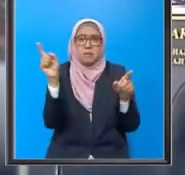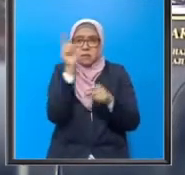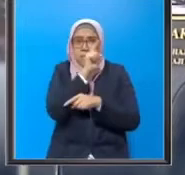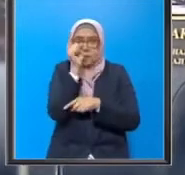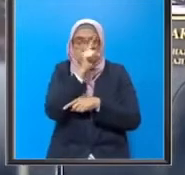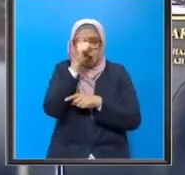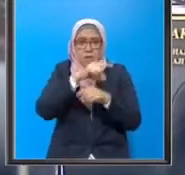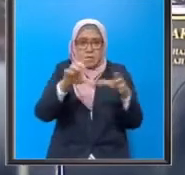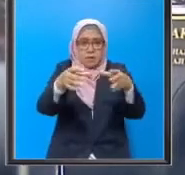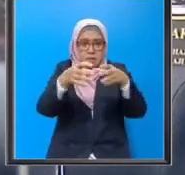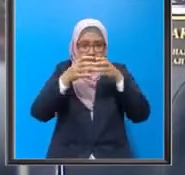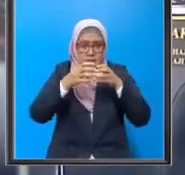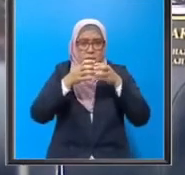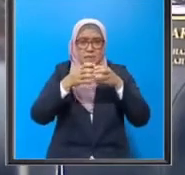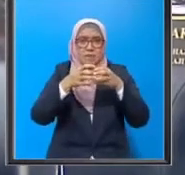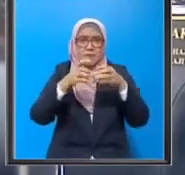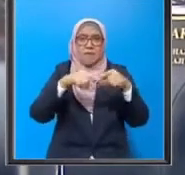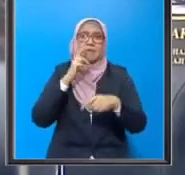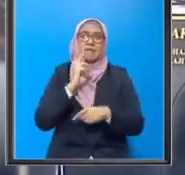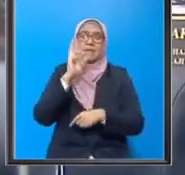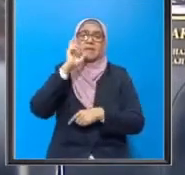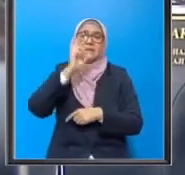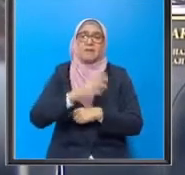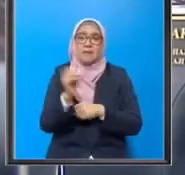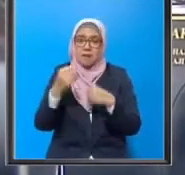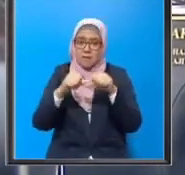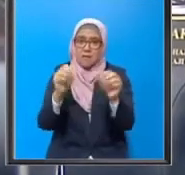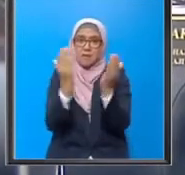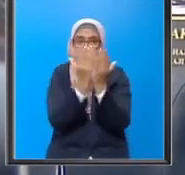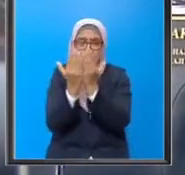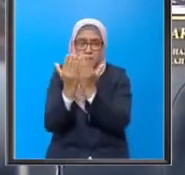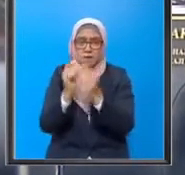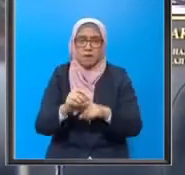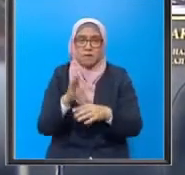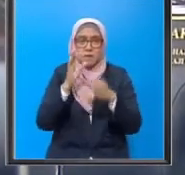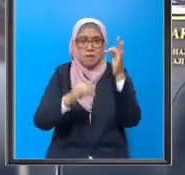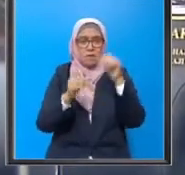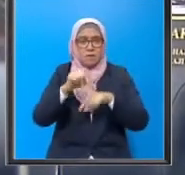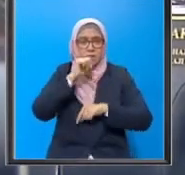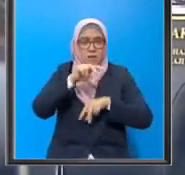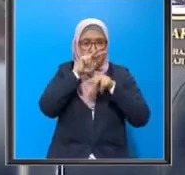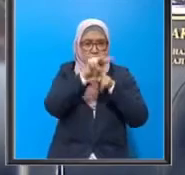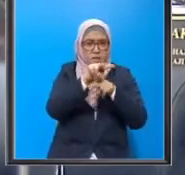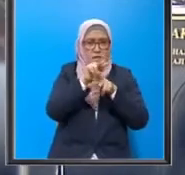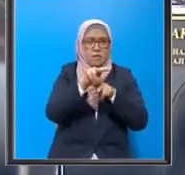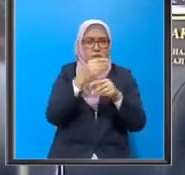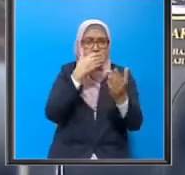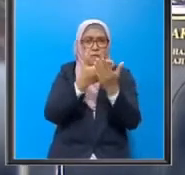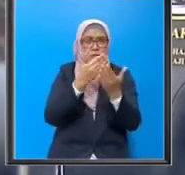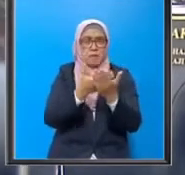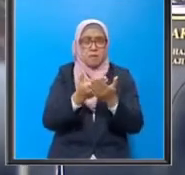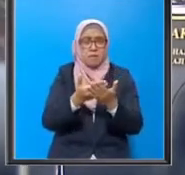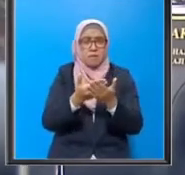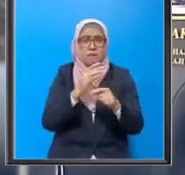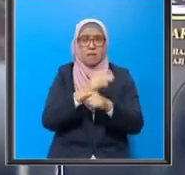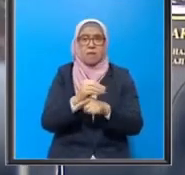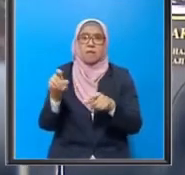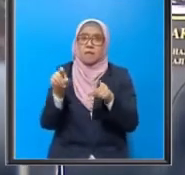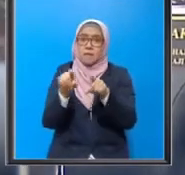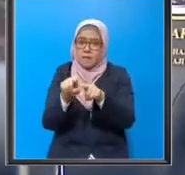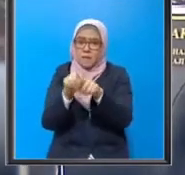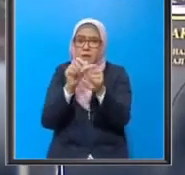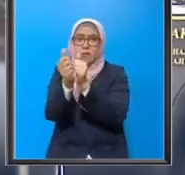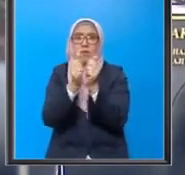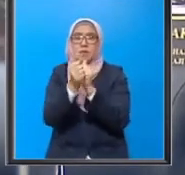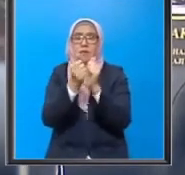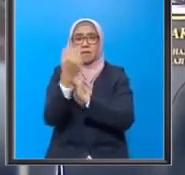dipantau dengan Spanyol bukan saja kepada sukan konvensional malah akan memberi kesan kepada pembajaran pembelajaran